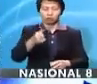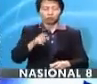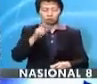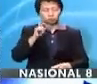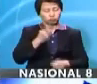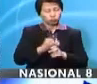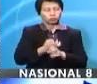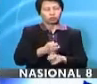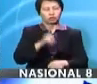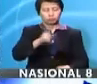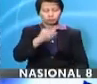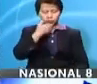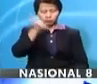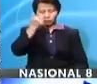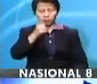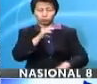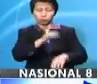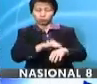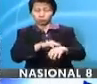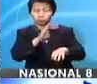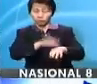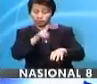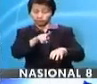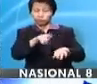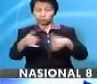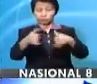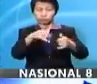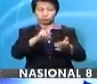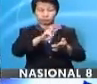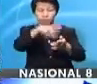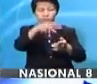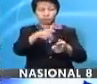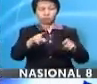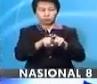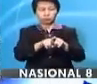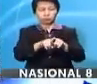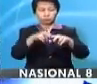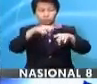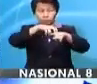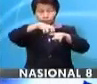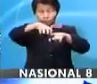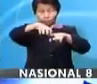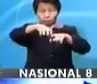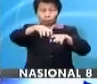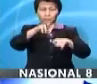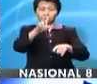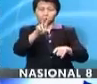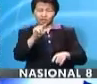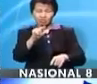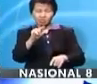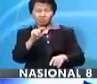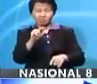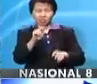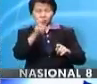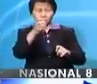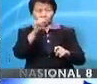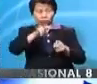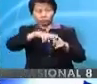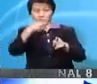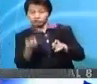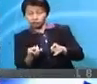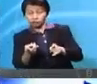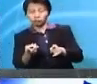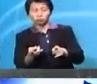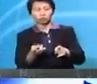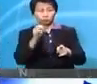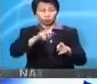on during the time punya performance. Like example like ini balance beam only 4 inci saja. You boleh jatuh bila-bila,